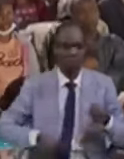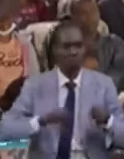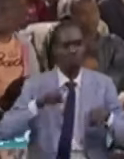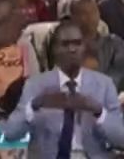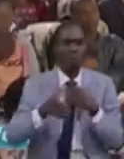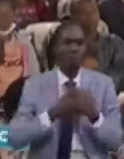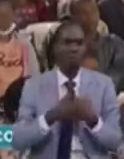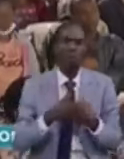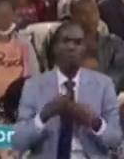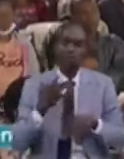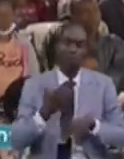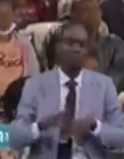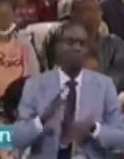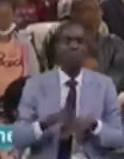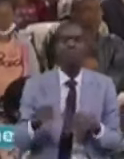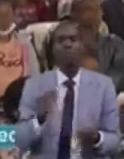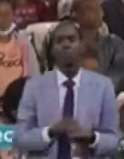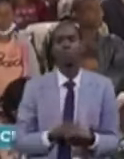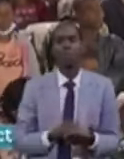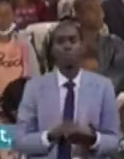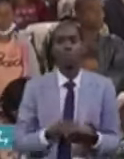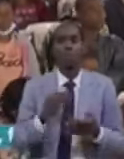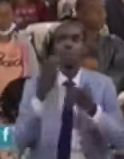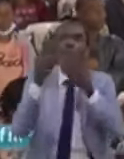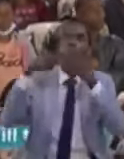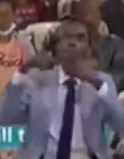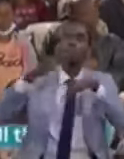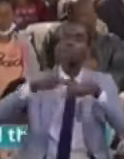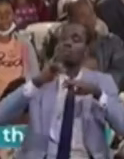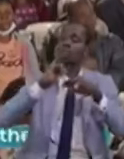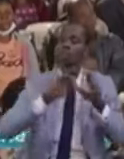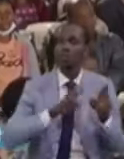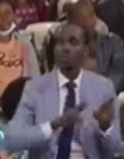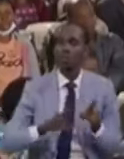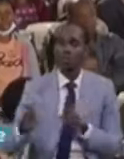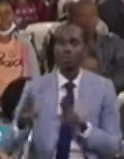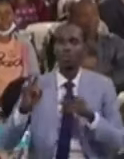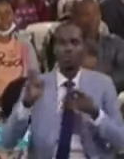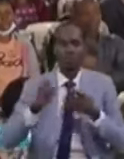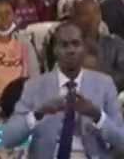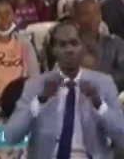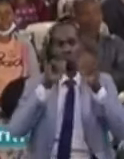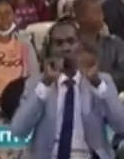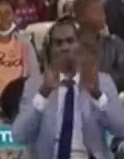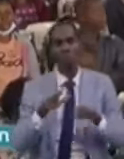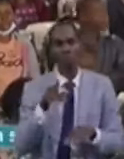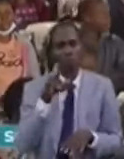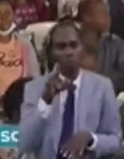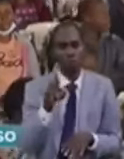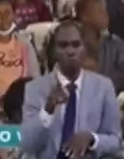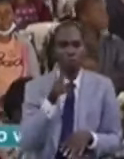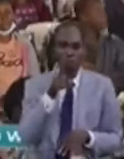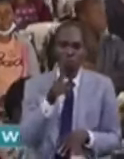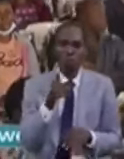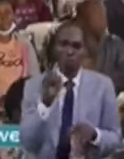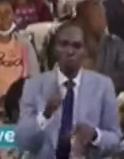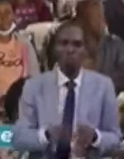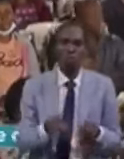même le ciel a résolu que vous ne repartirez pas tel que vous êtes